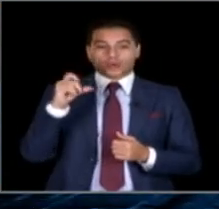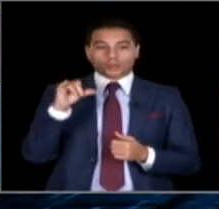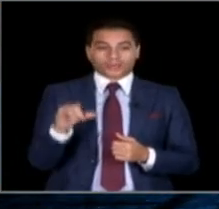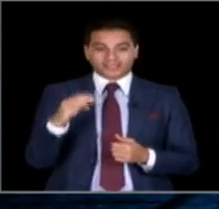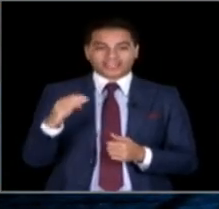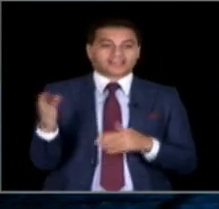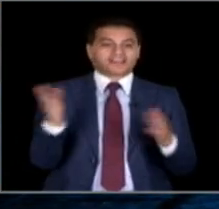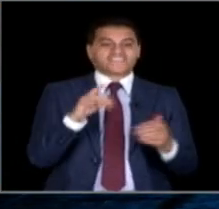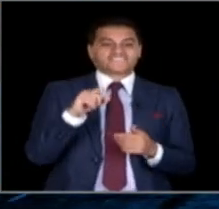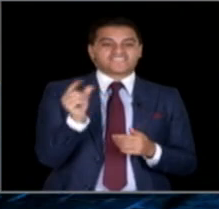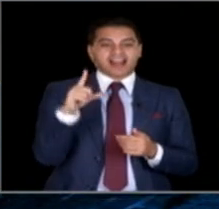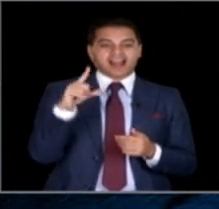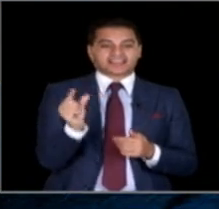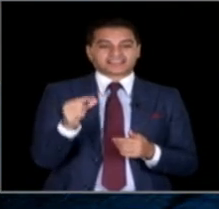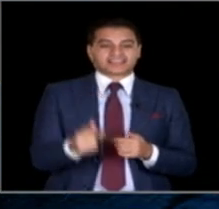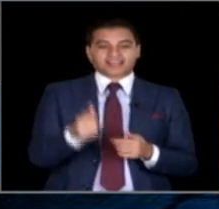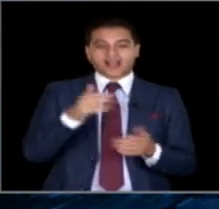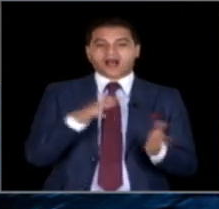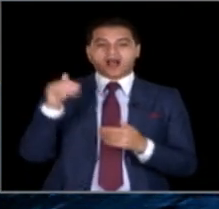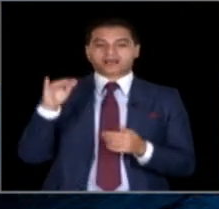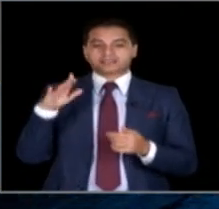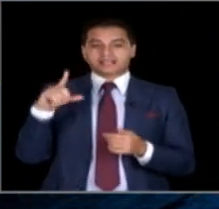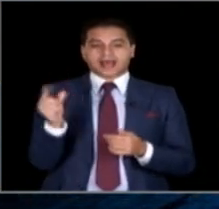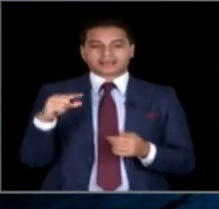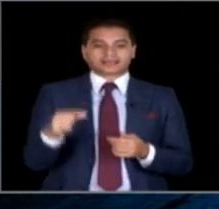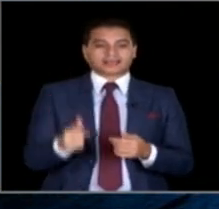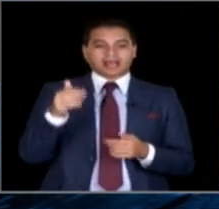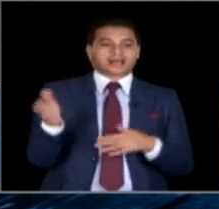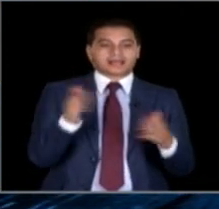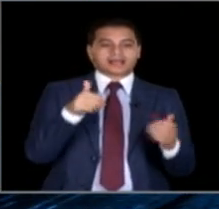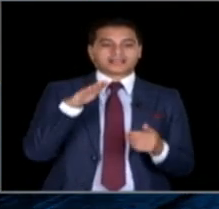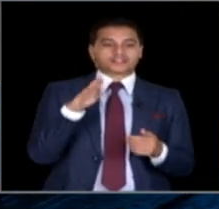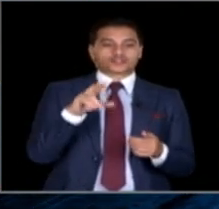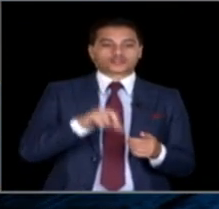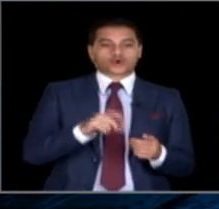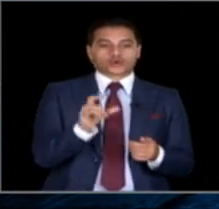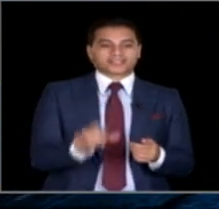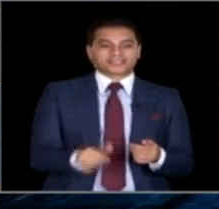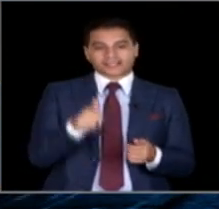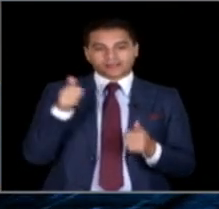النرويج، فنلندا، ايسلندا، استونيا.